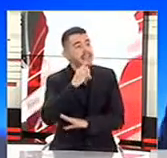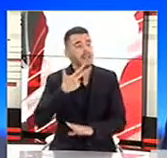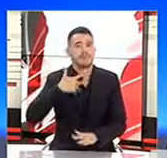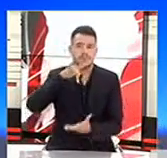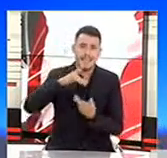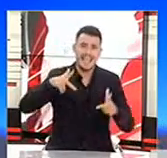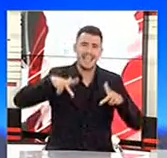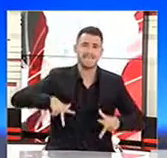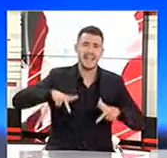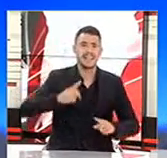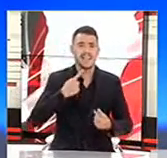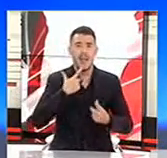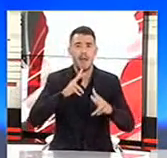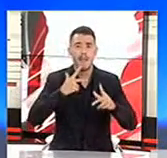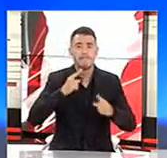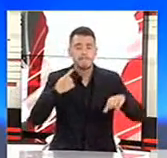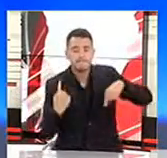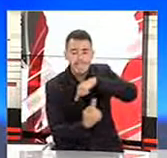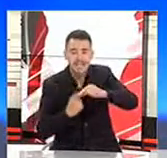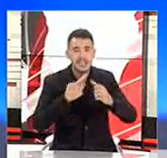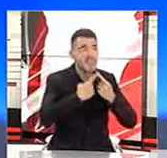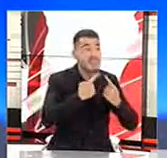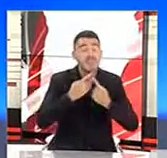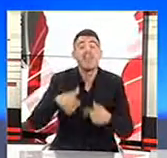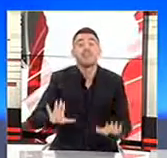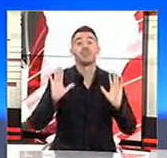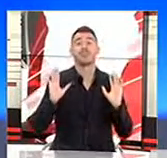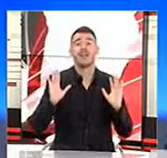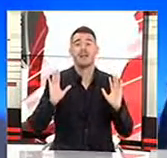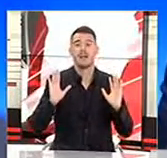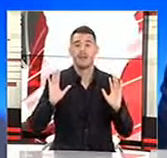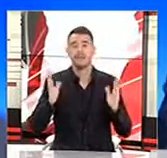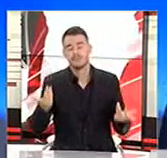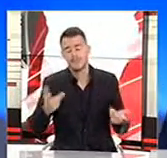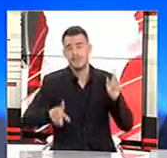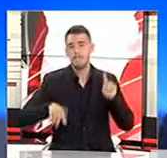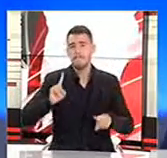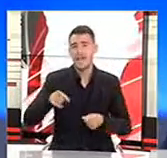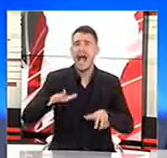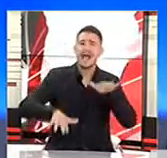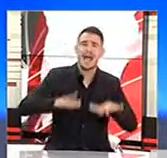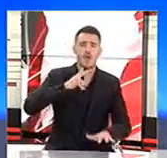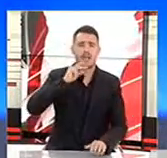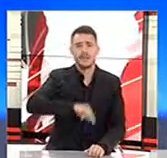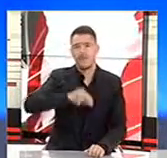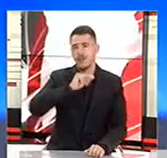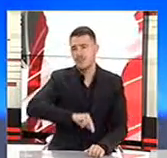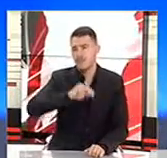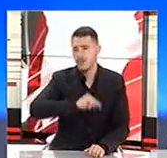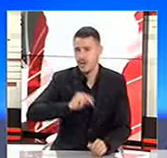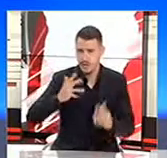Αλλά όταν η συνεννόηση αφορά τους ίδιους, τότε αλλάζουν τα πράγματα, για ορισμένους τουλάχιστον. Λοιπόν, αν την κουλτούρα